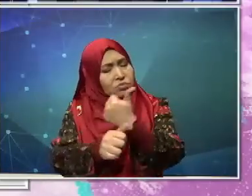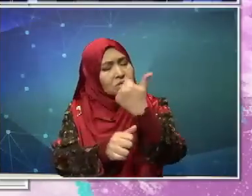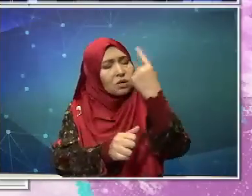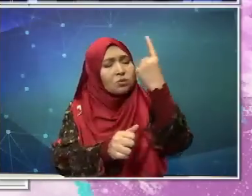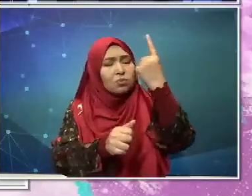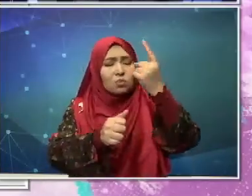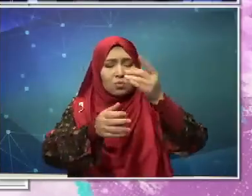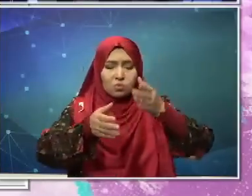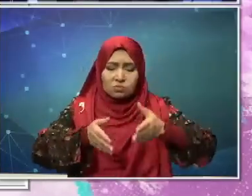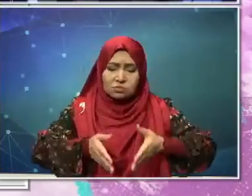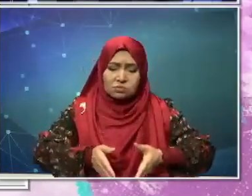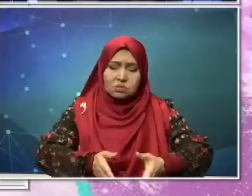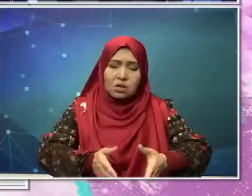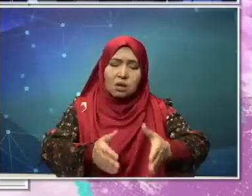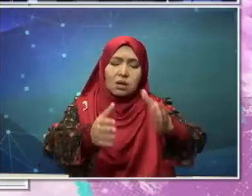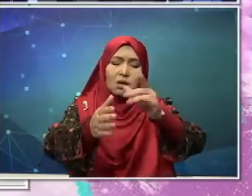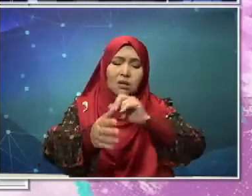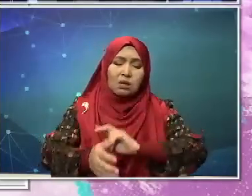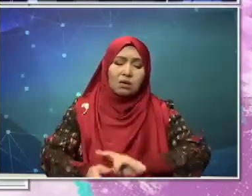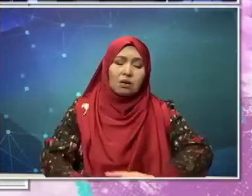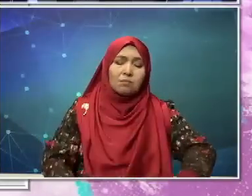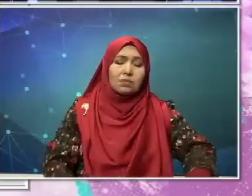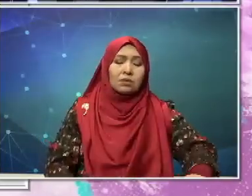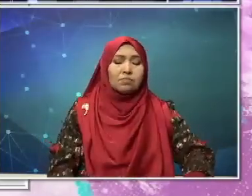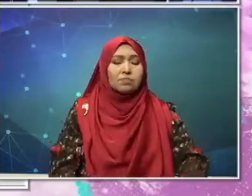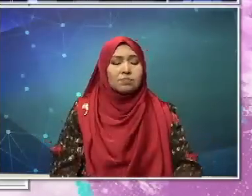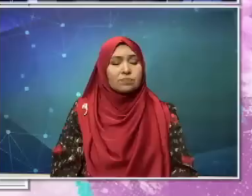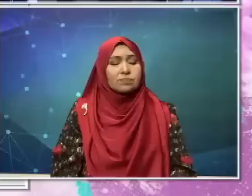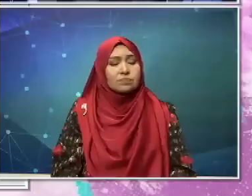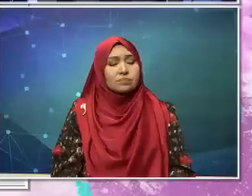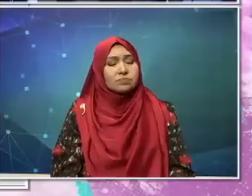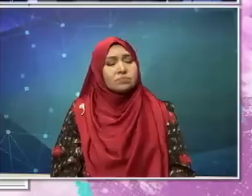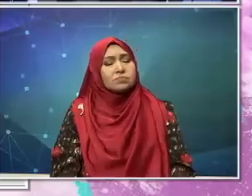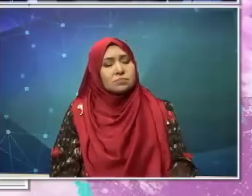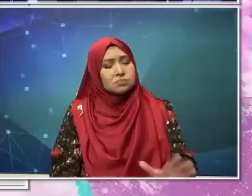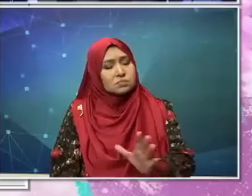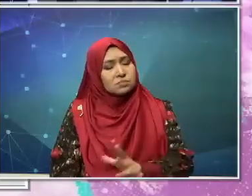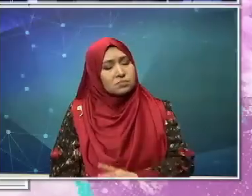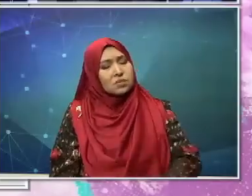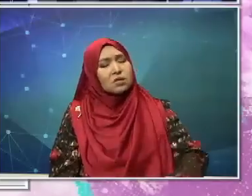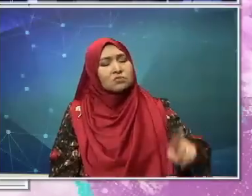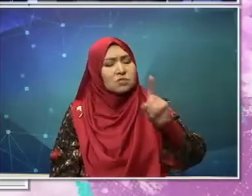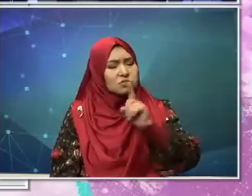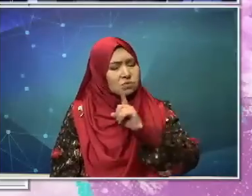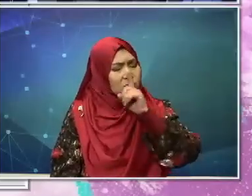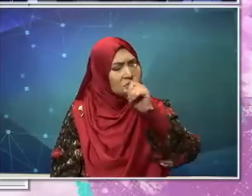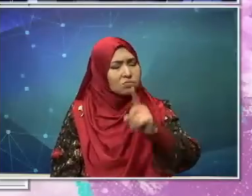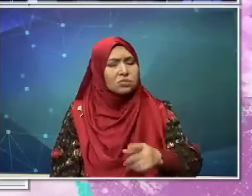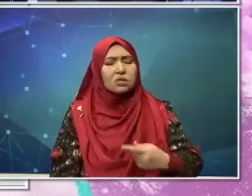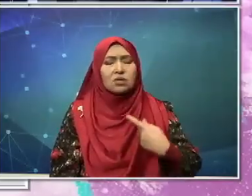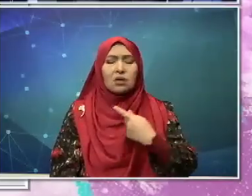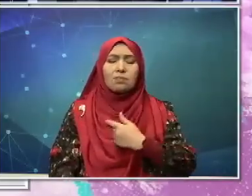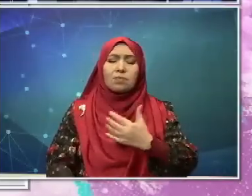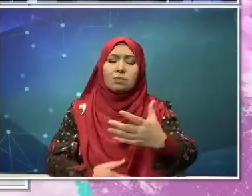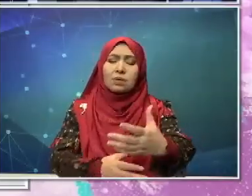Um mati Hai Inay nawazain